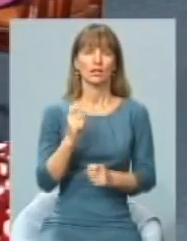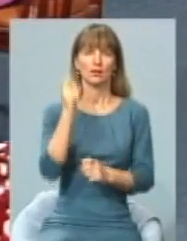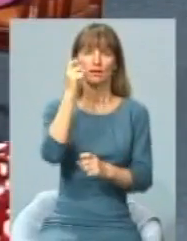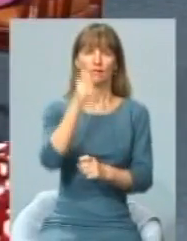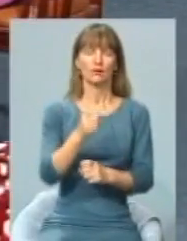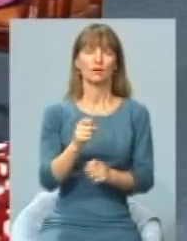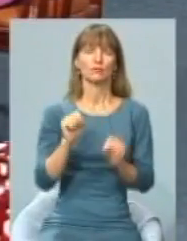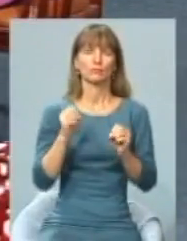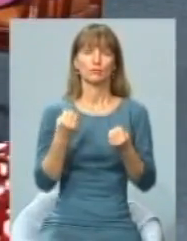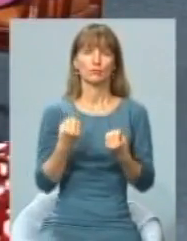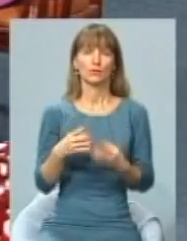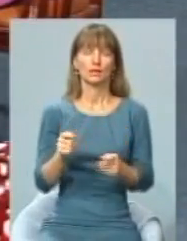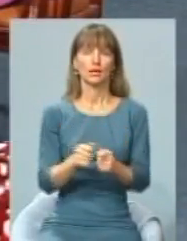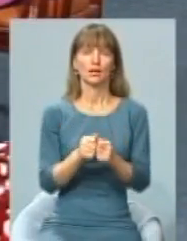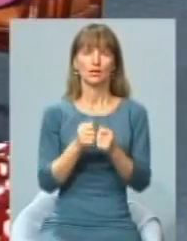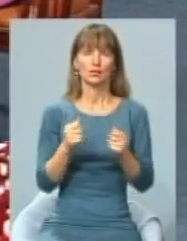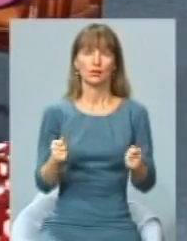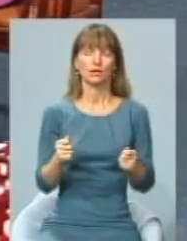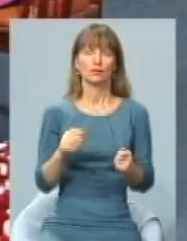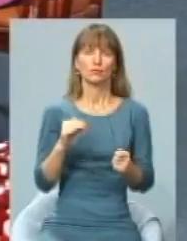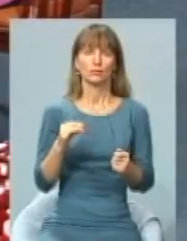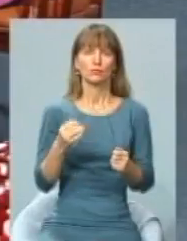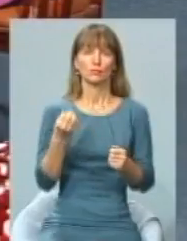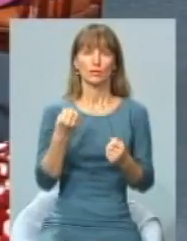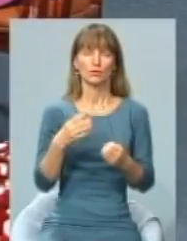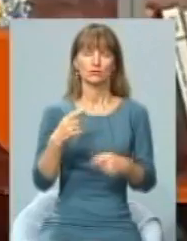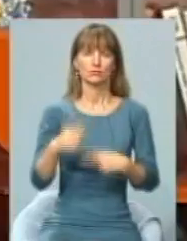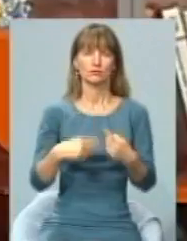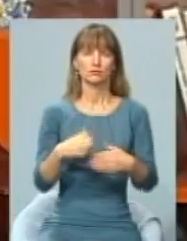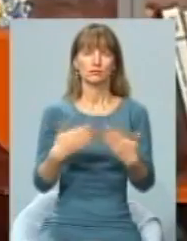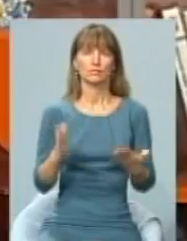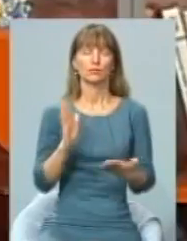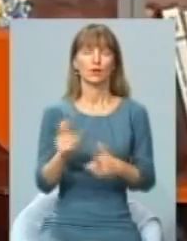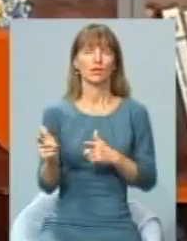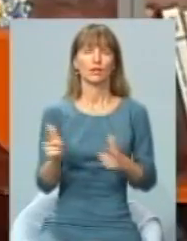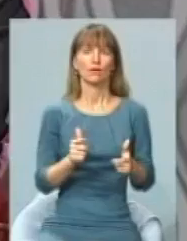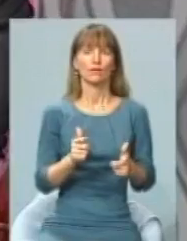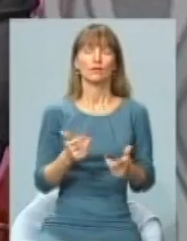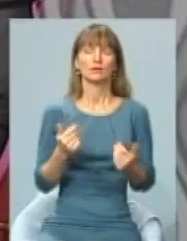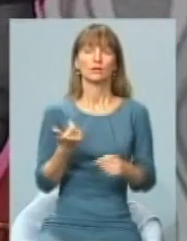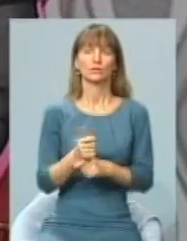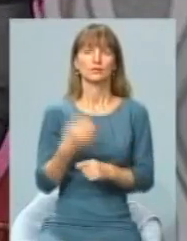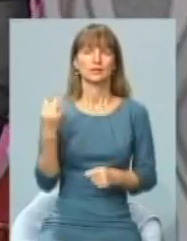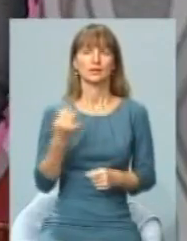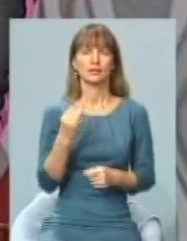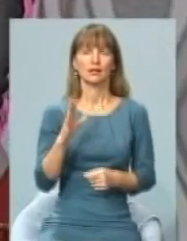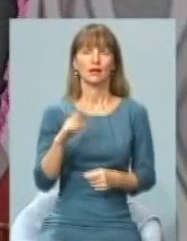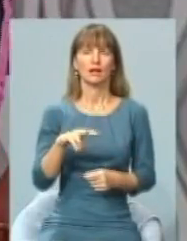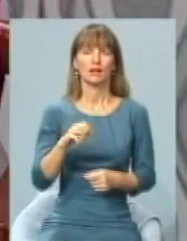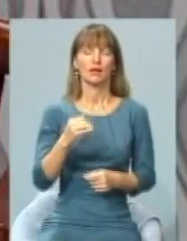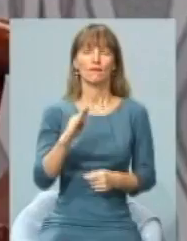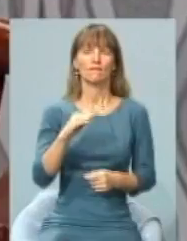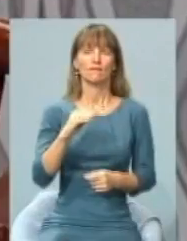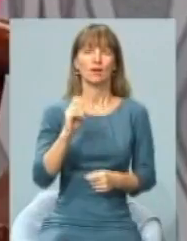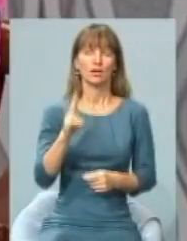потом ты просто откроешь и просто размотаешь ее, и будет она готовая. И так каждый год. Дійсно, це дуже такий цікавий лайфхак. А ще, до речі, можна